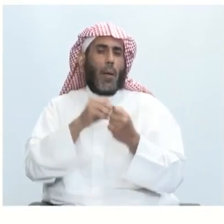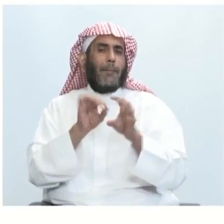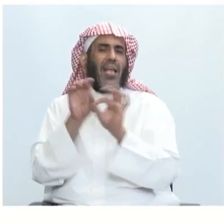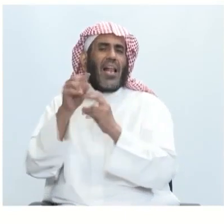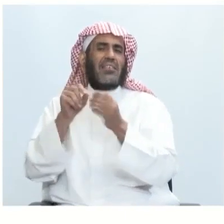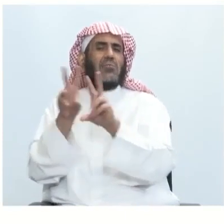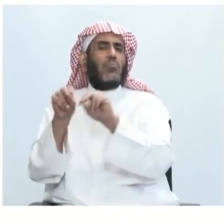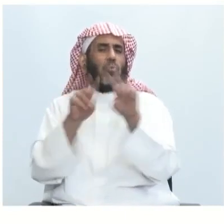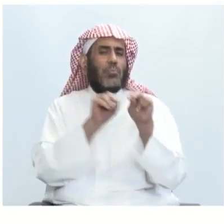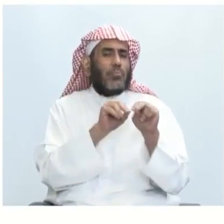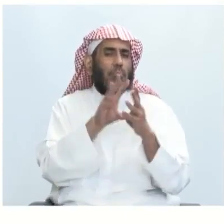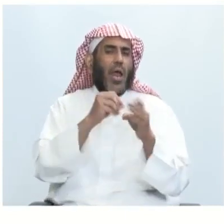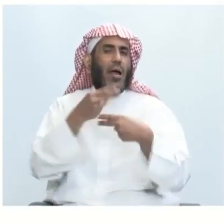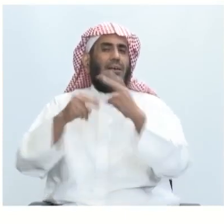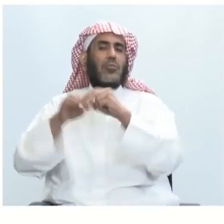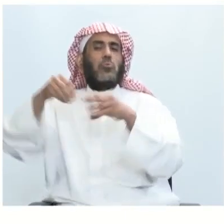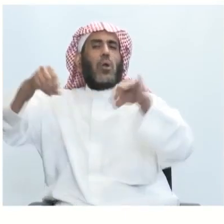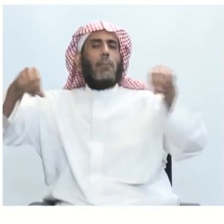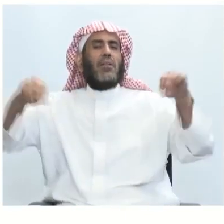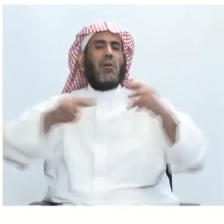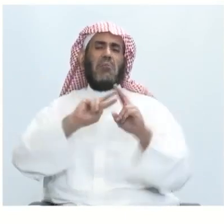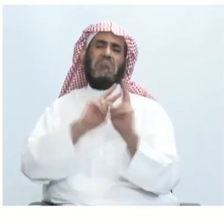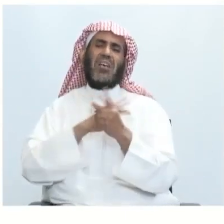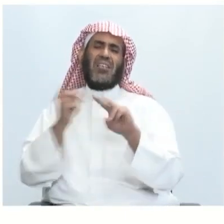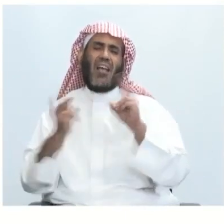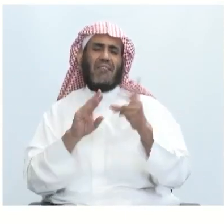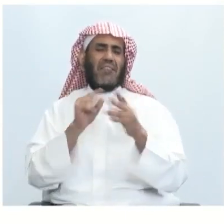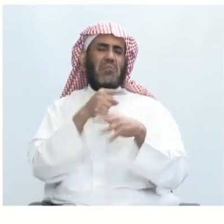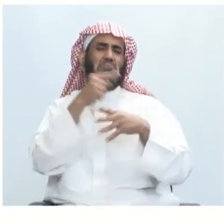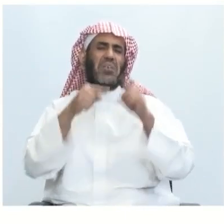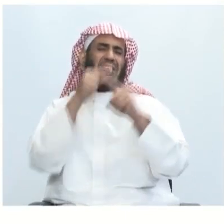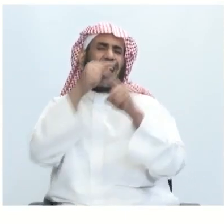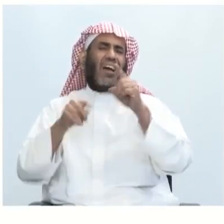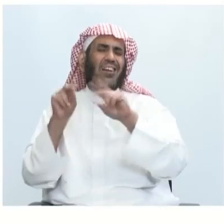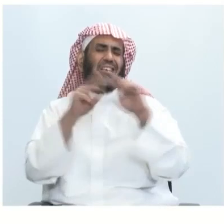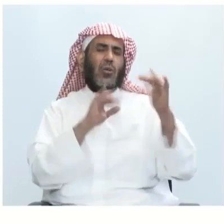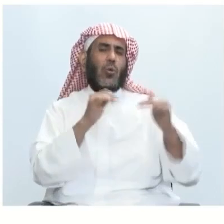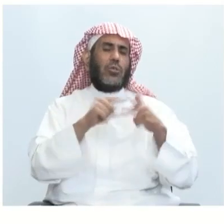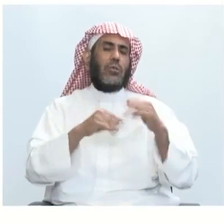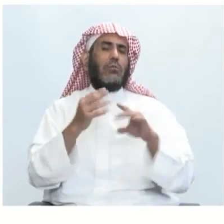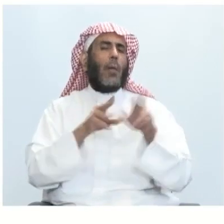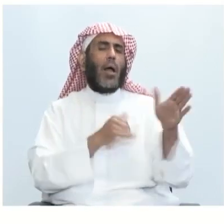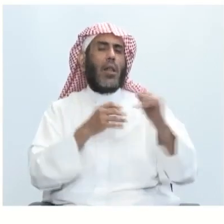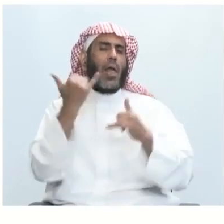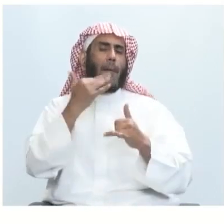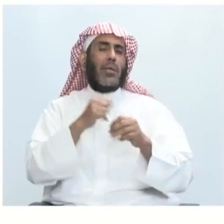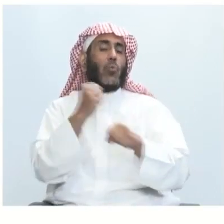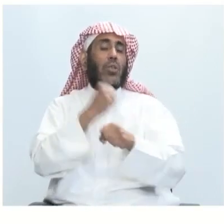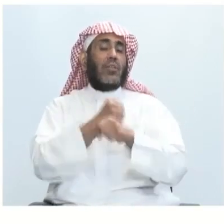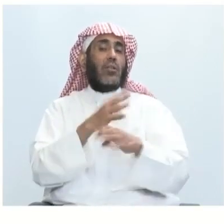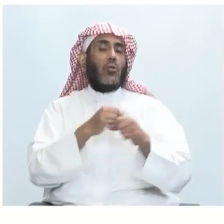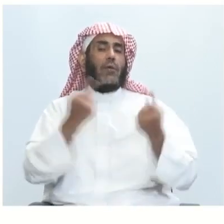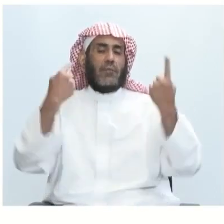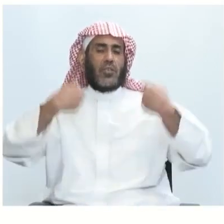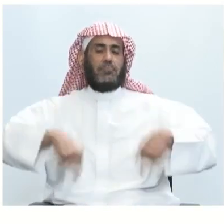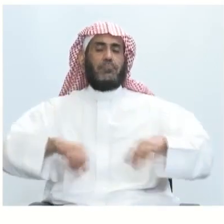العناصر التي يتركب منها التراب مع اختلاف مقدار كل عنصر تبعا لاهميه الوظيفه التي يؤديها في